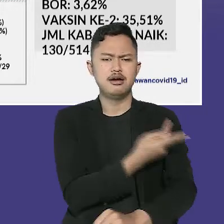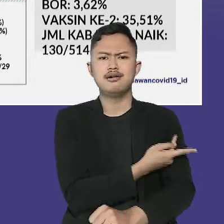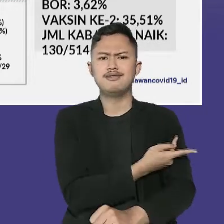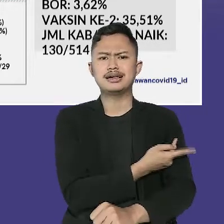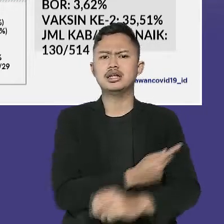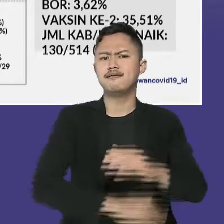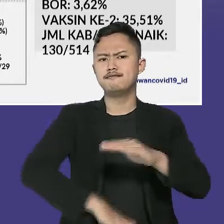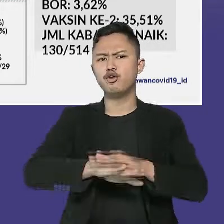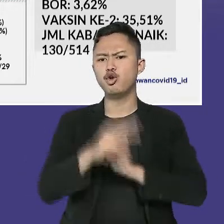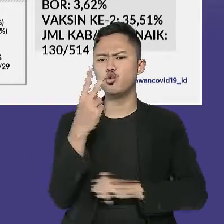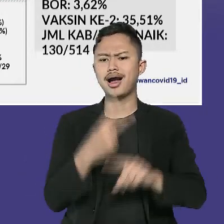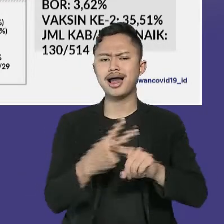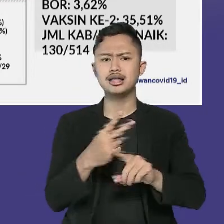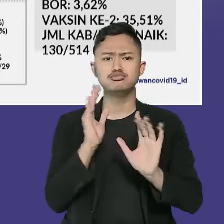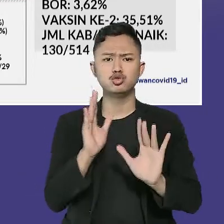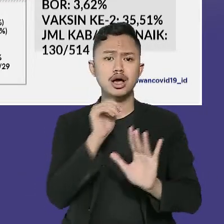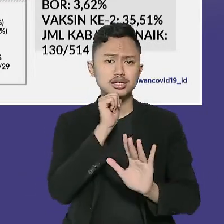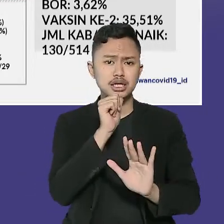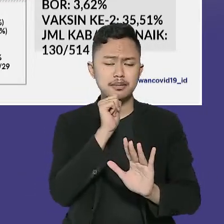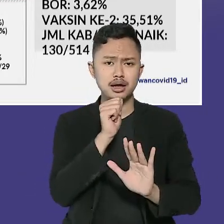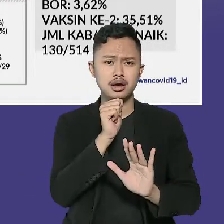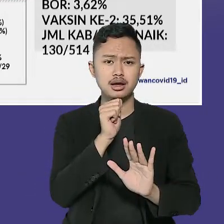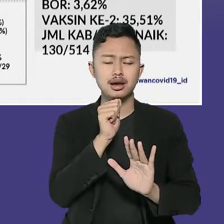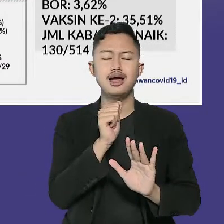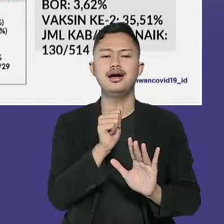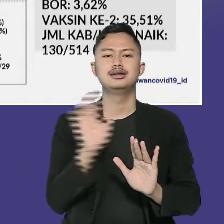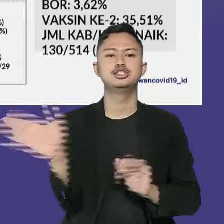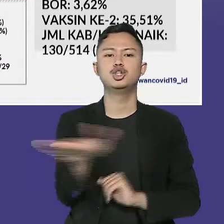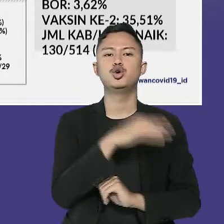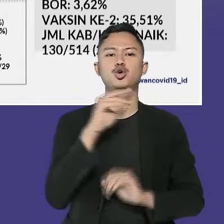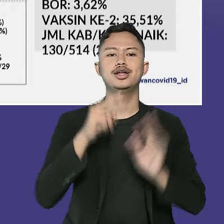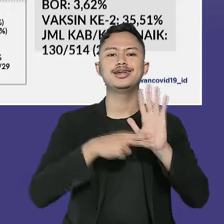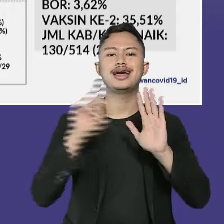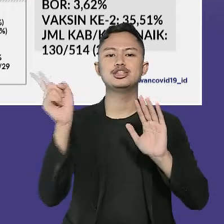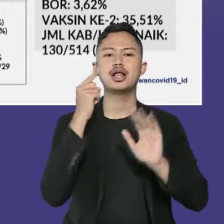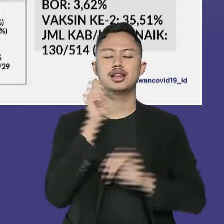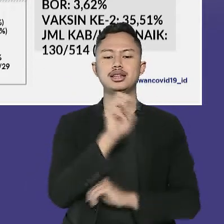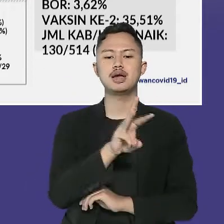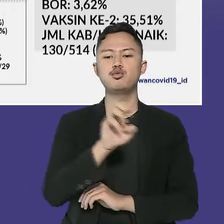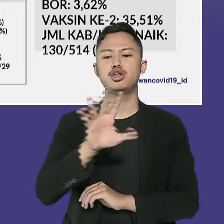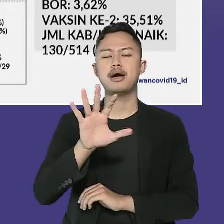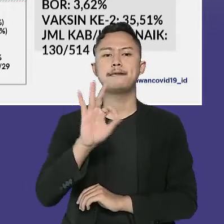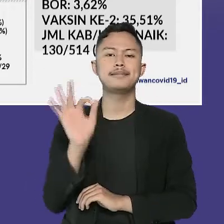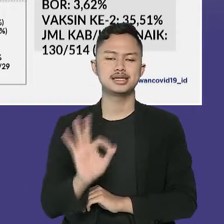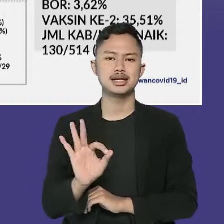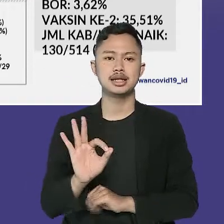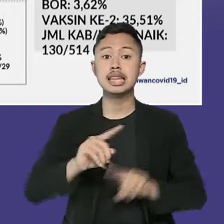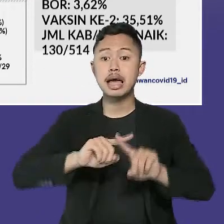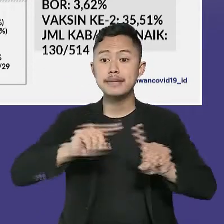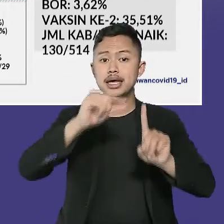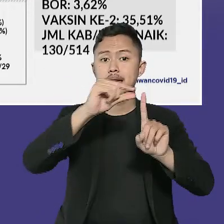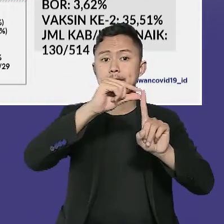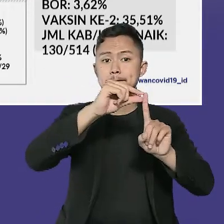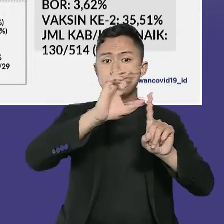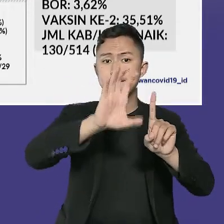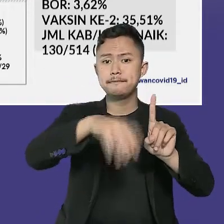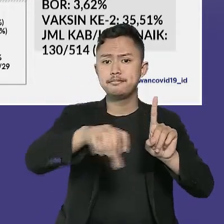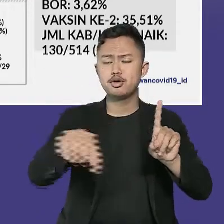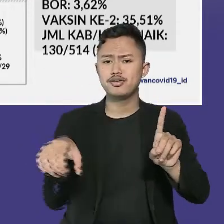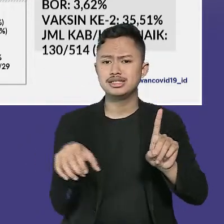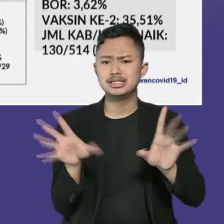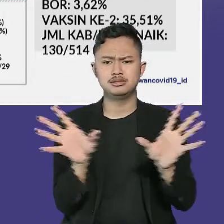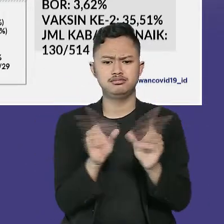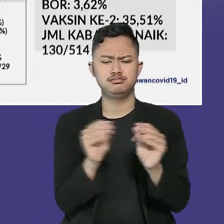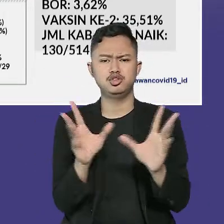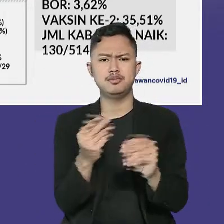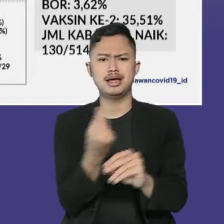dosis lengkap nasional adalah 35,51%. Provinsi dengan cakupan vaksinasi dosis